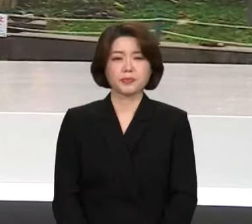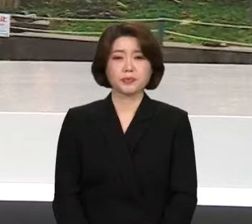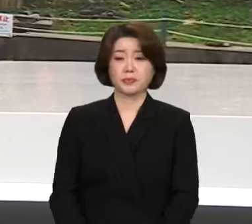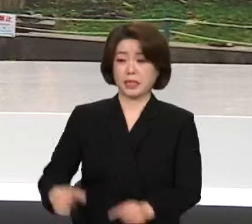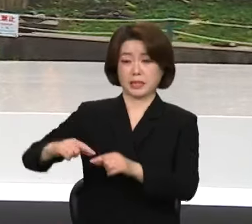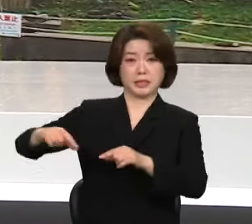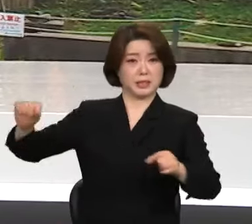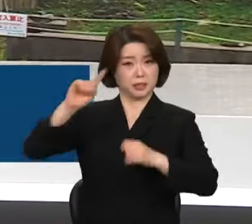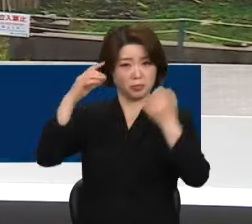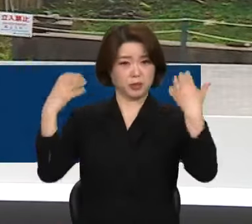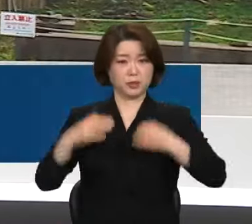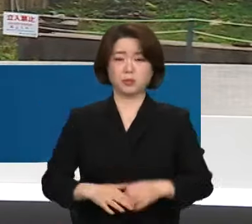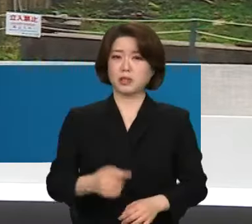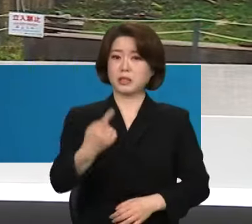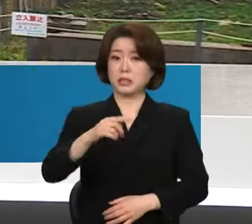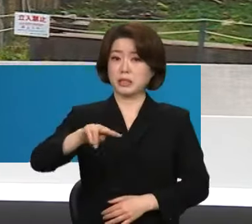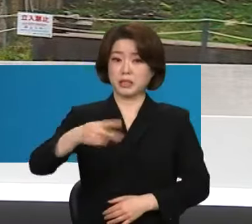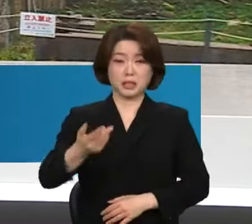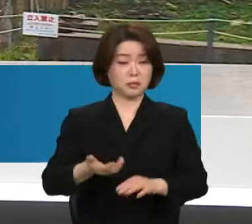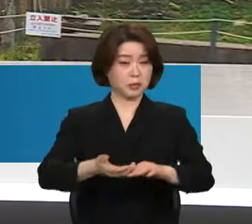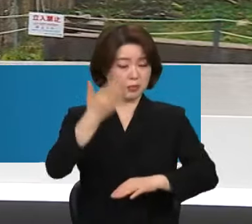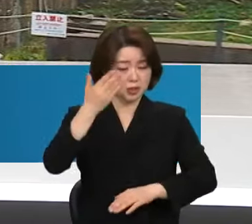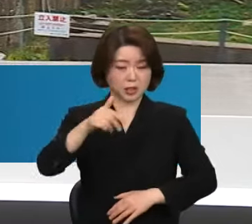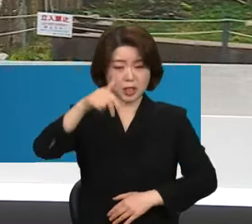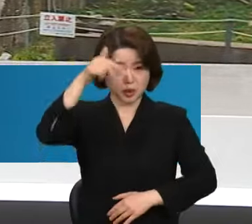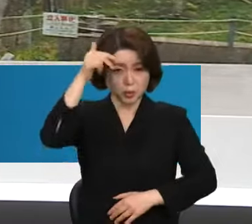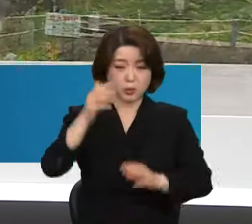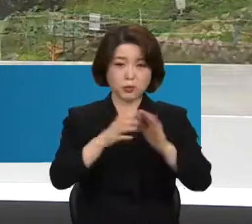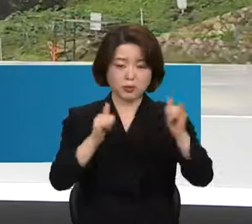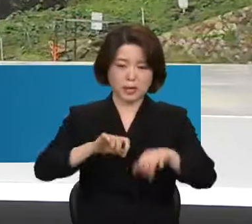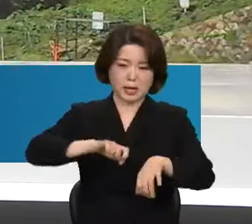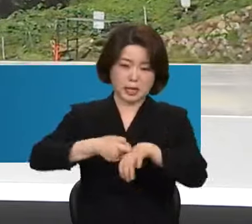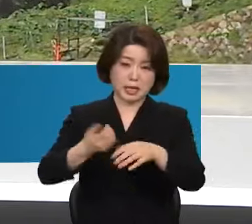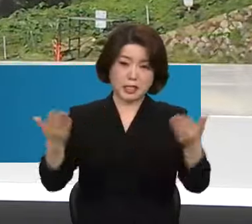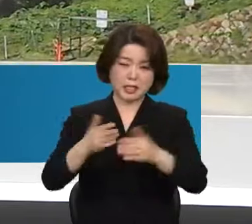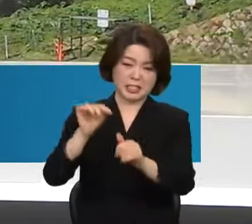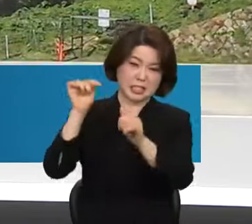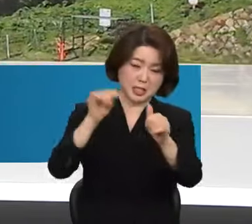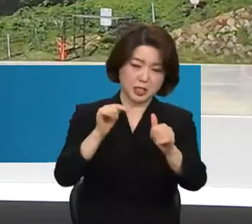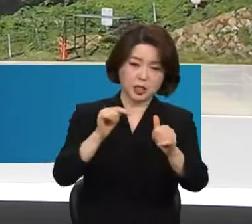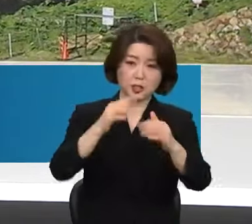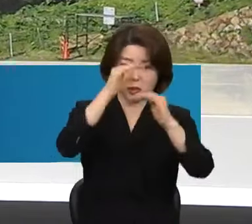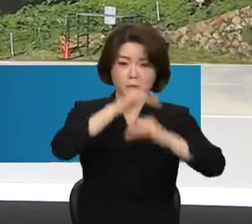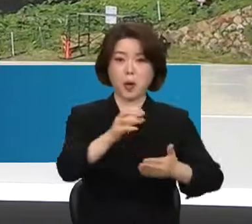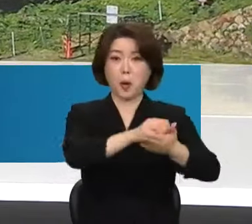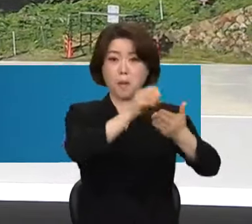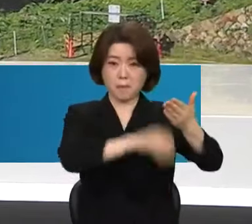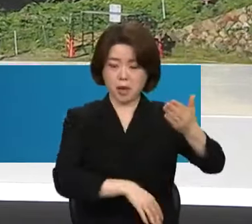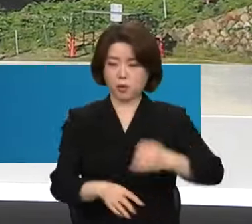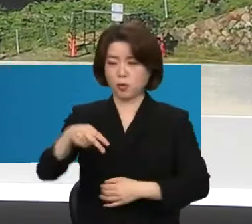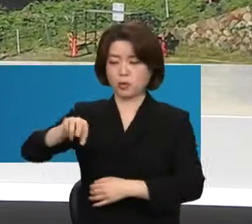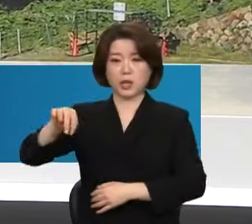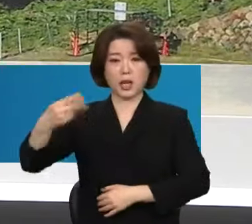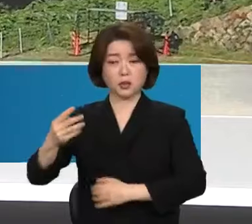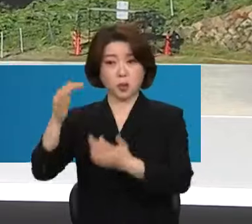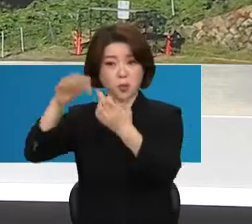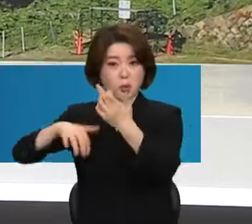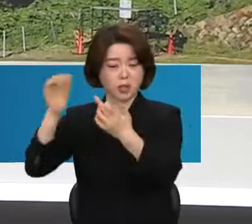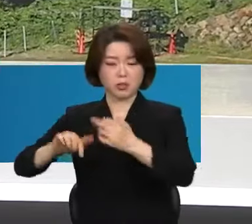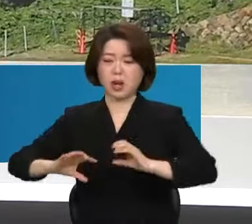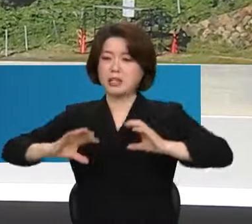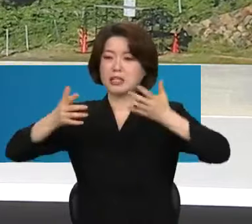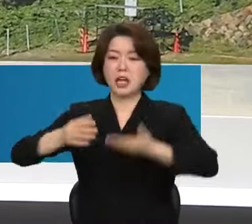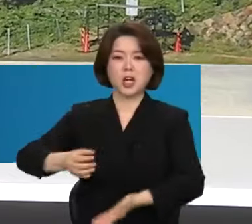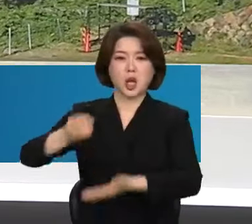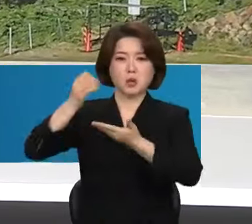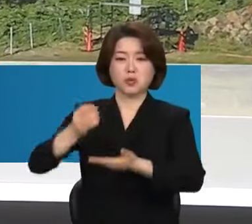일본 정부가 1,200명이 넘는 조선인 강제노역 사실은 쏙 빼고 사도광산을 세계유산으로 추진 중이죠.